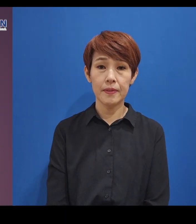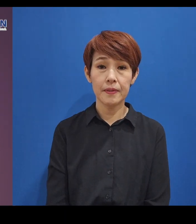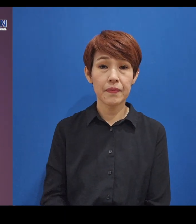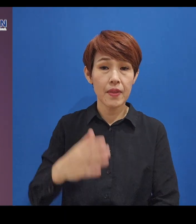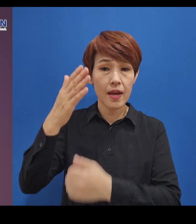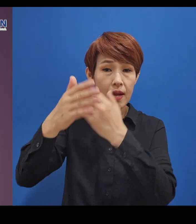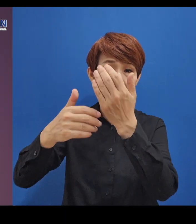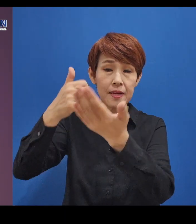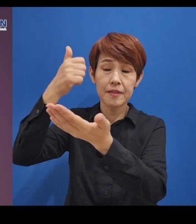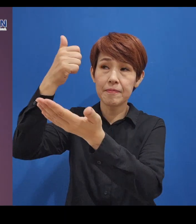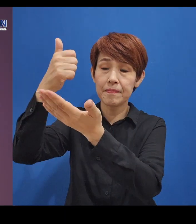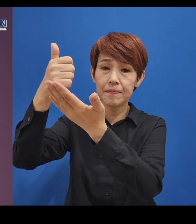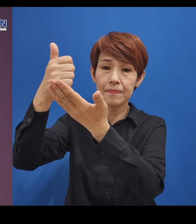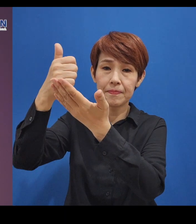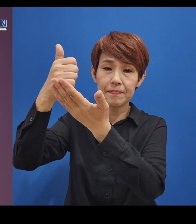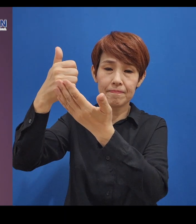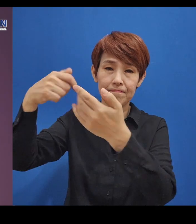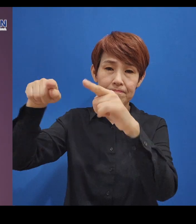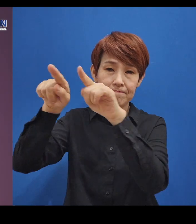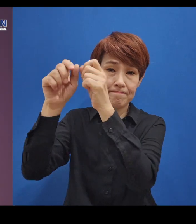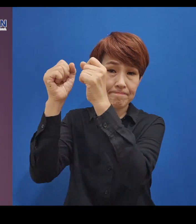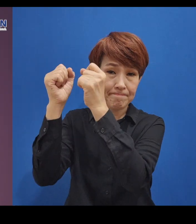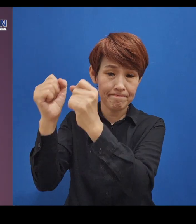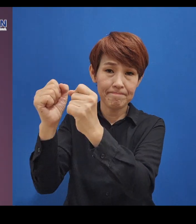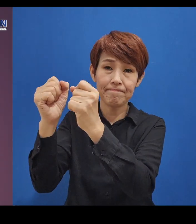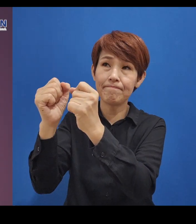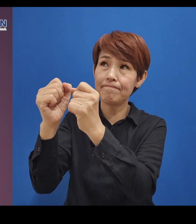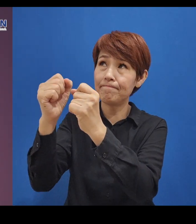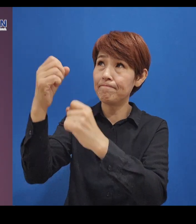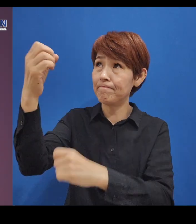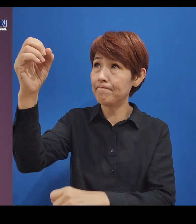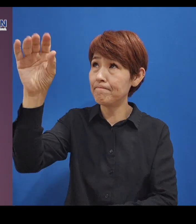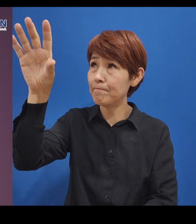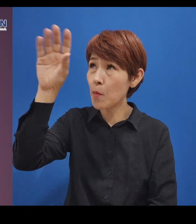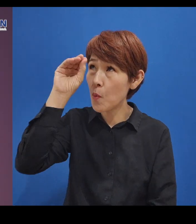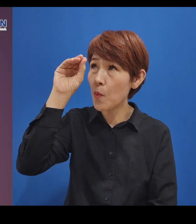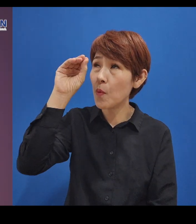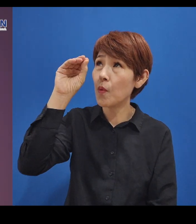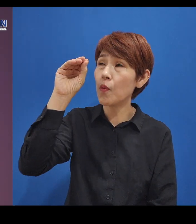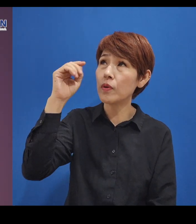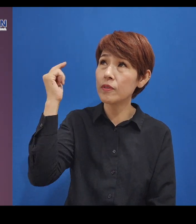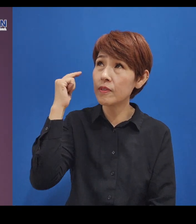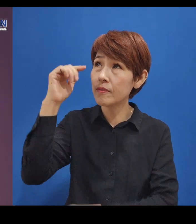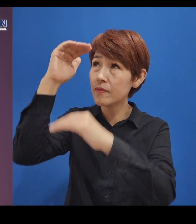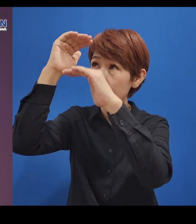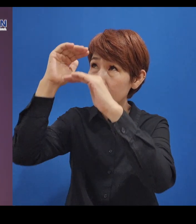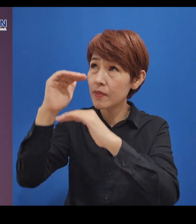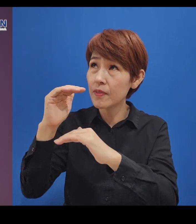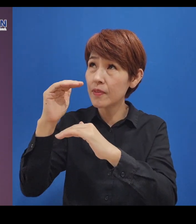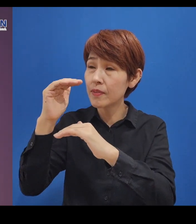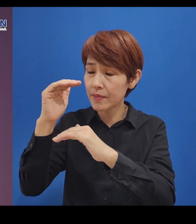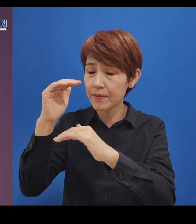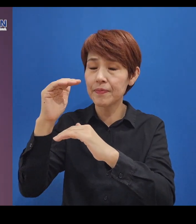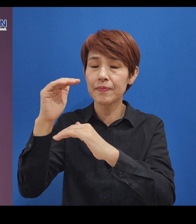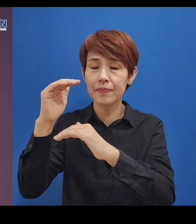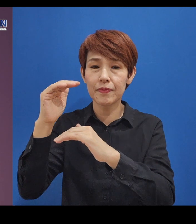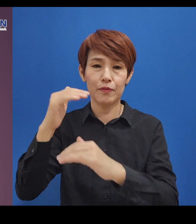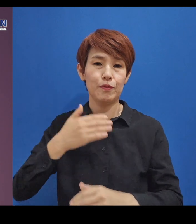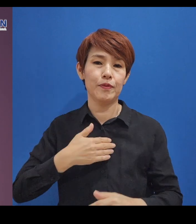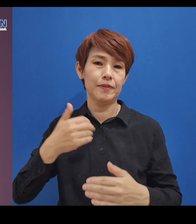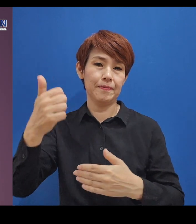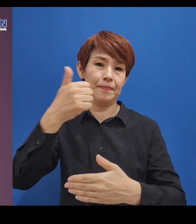하나님의 보좌에 계시면서 하나님과 예수님으로부터 보고 들은 그 모든 일들을 증인의 마음 속에